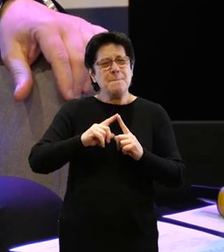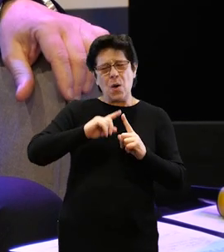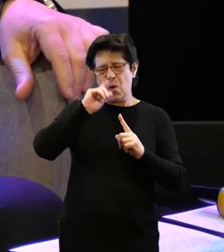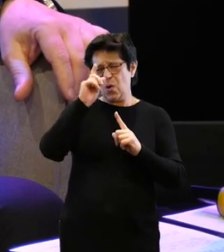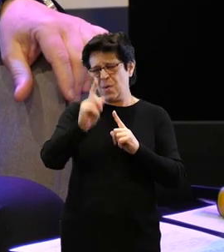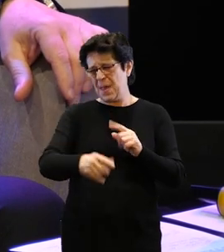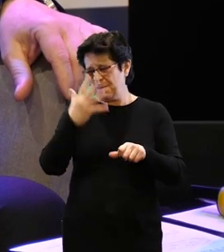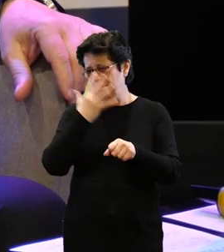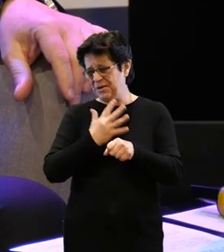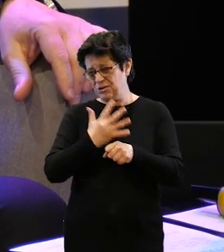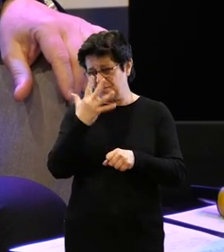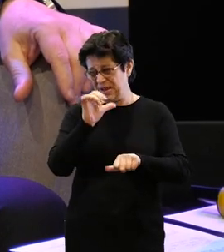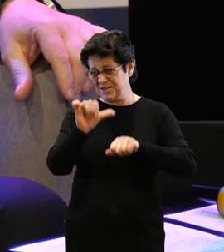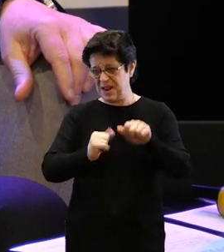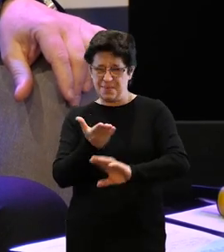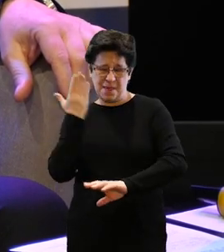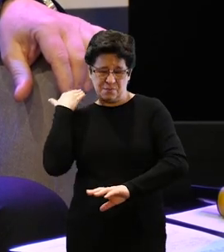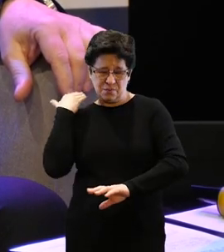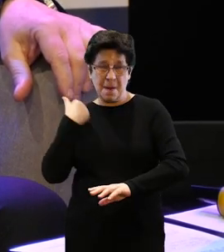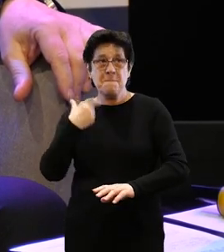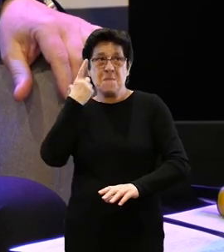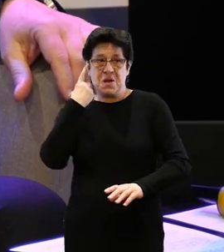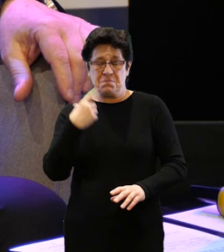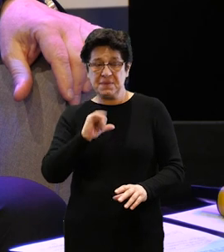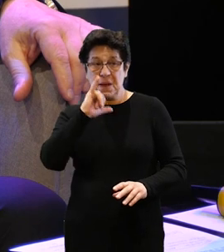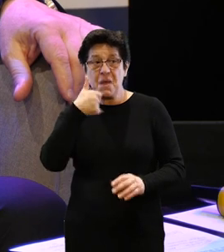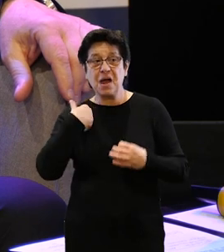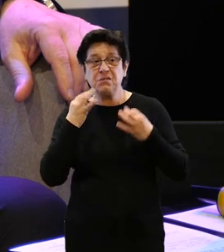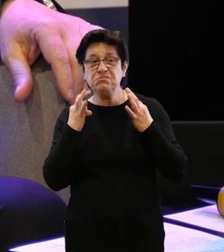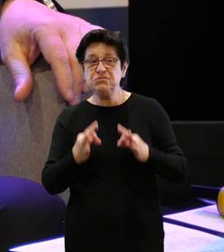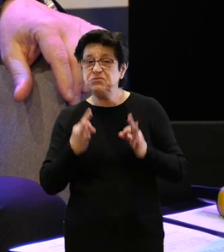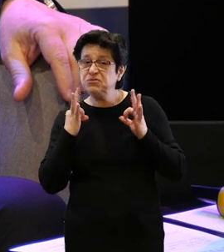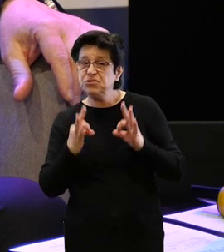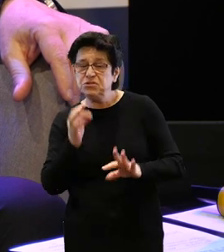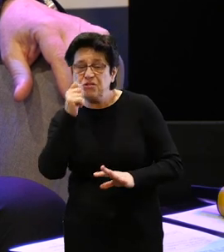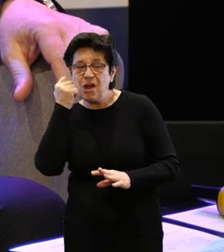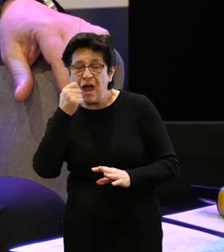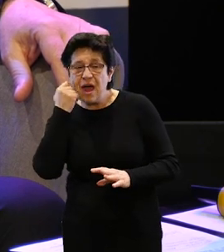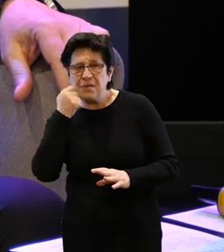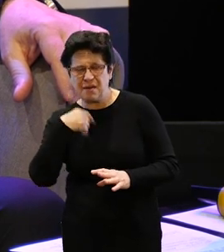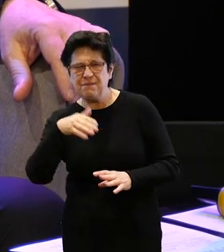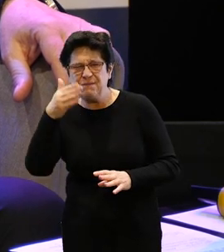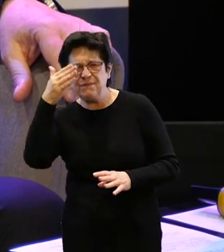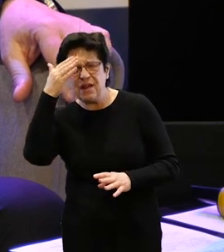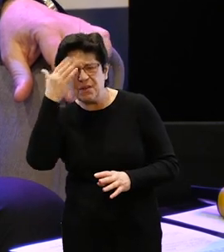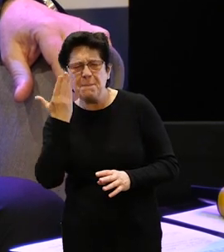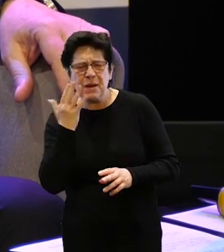55 lat temu Pamiętam jak dzisiaj dziadek No wiadomo